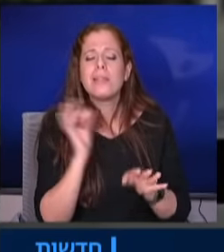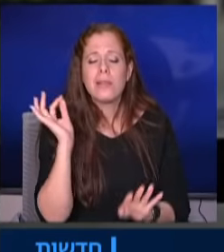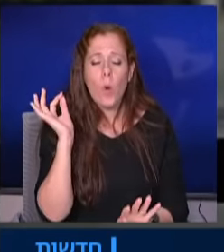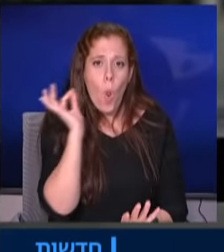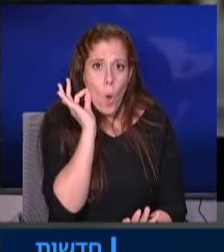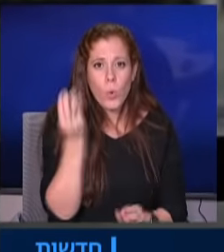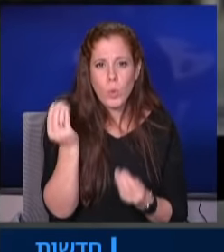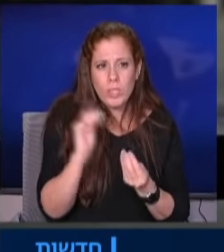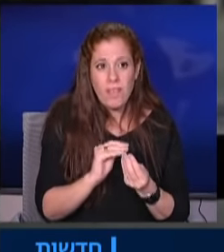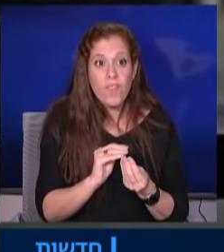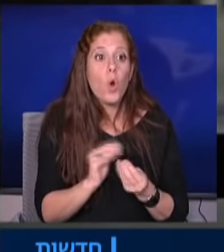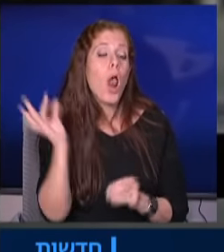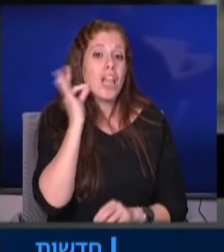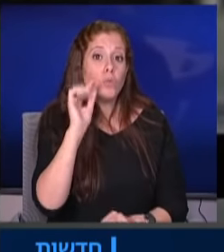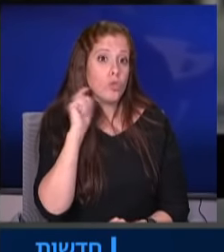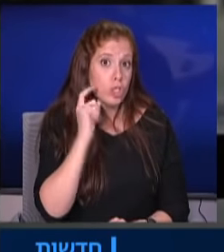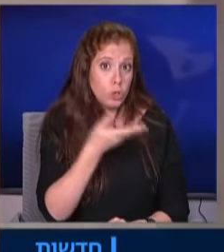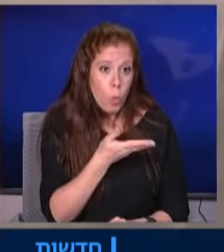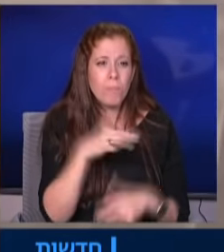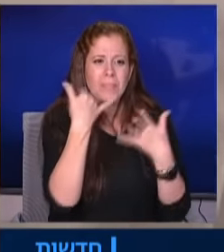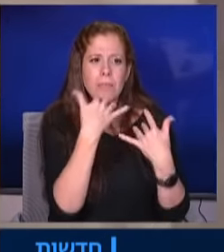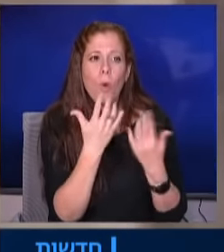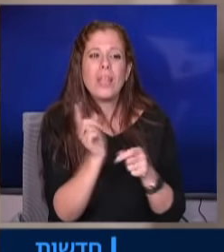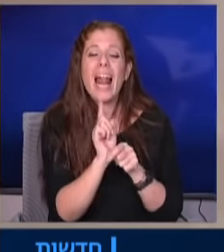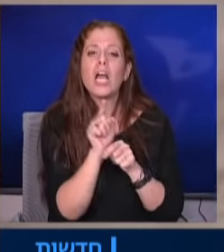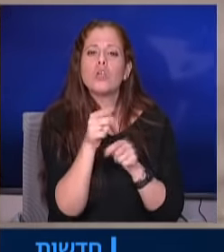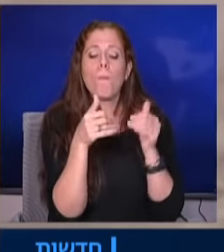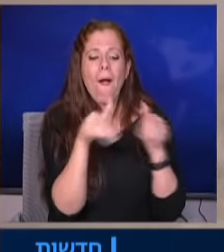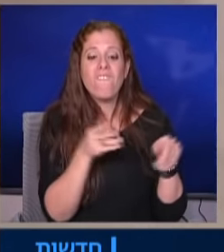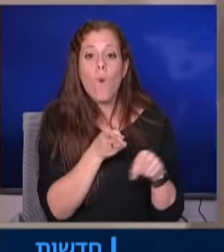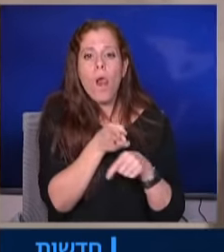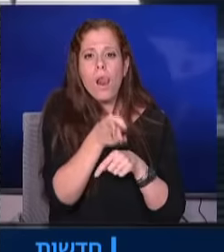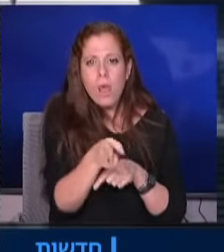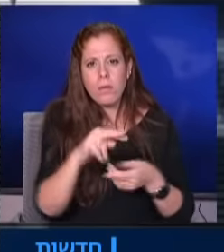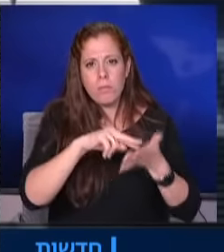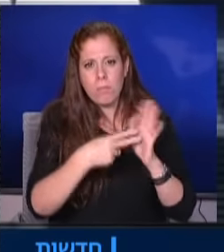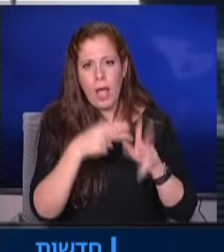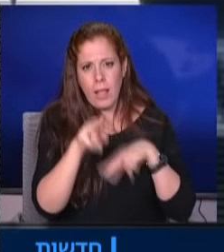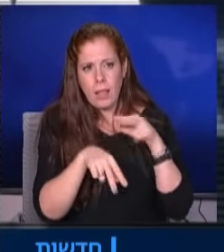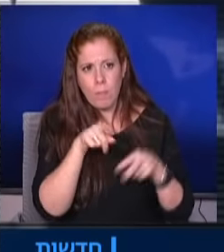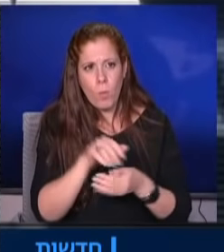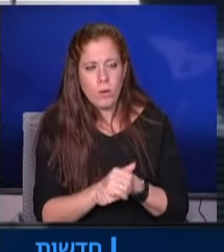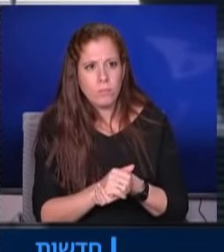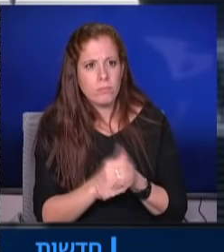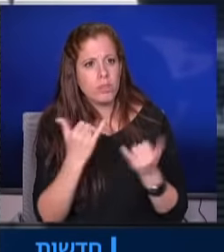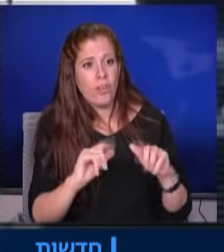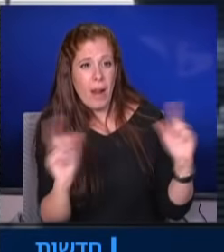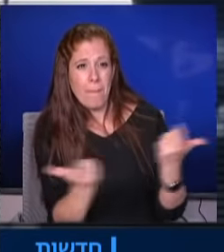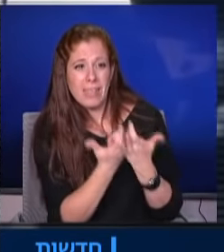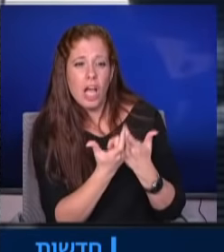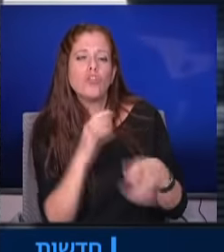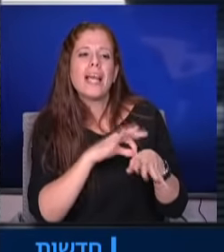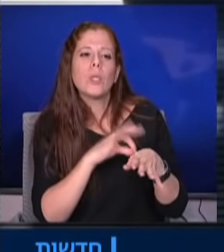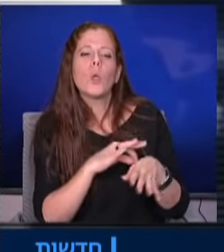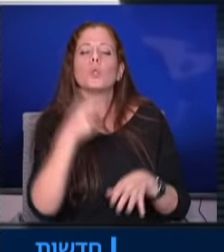כל הנשים שתשמעו מספרות על הרגע שבו הגבול נחצה בחדר הטיפול. עכשיו הם מעצרו של הגניקולוג דוקטור